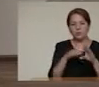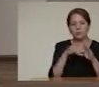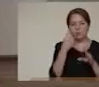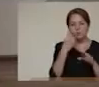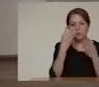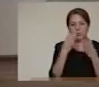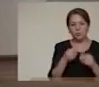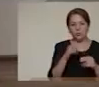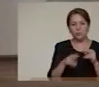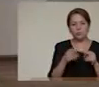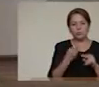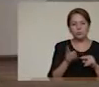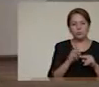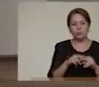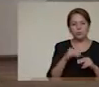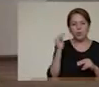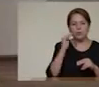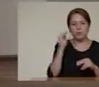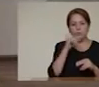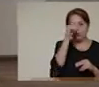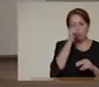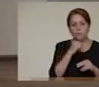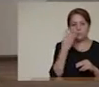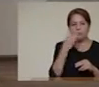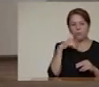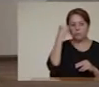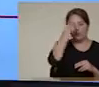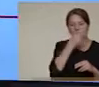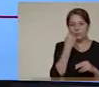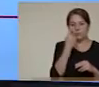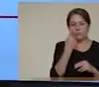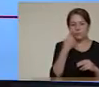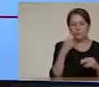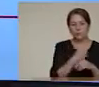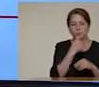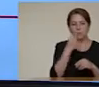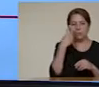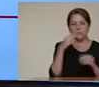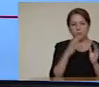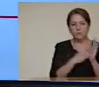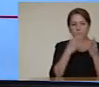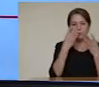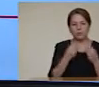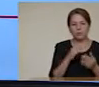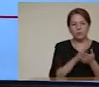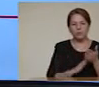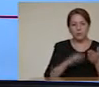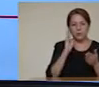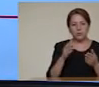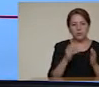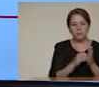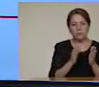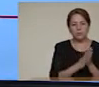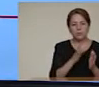uchun fevral oyi 4 yilda bir marta 29 kun davom etadigan qilib belgilangan ekan. Ya'ni